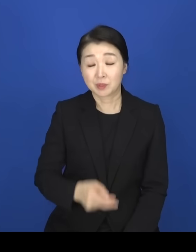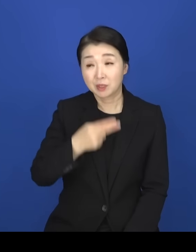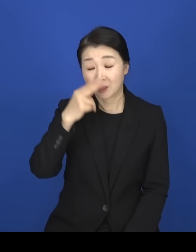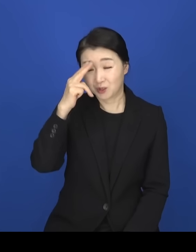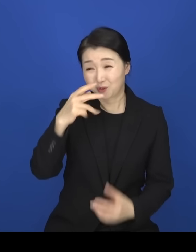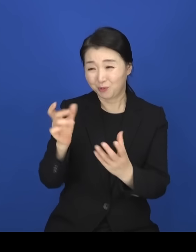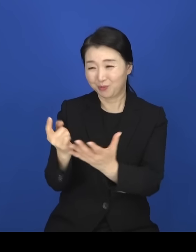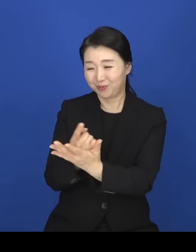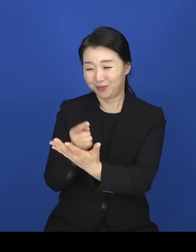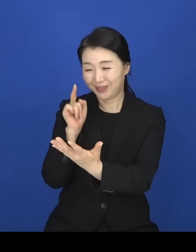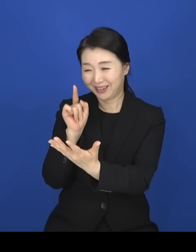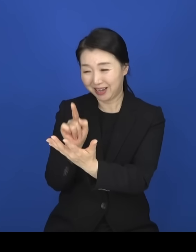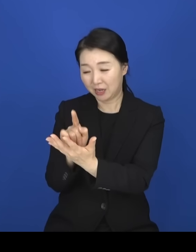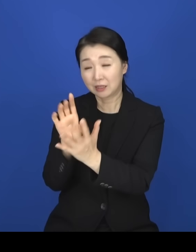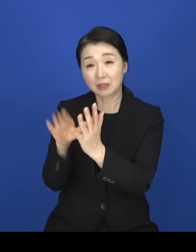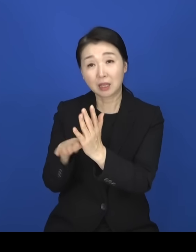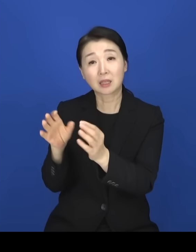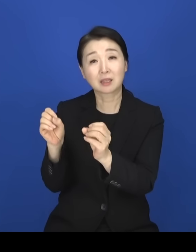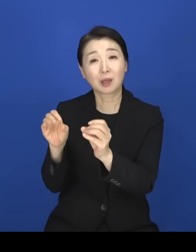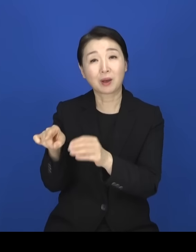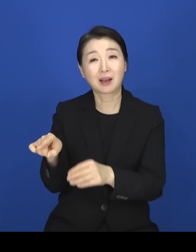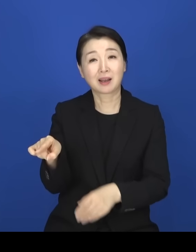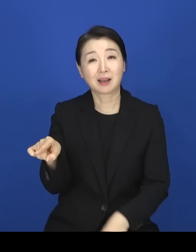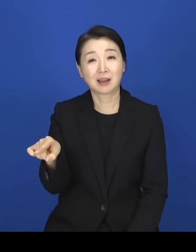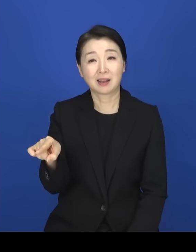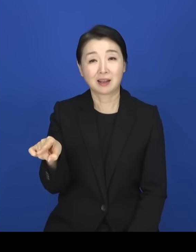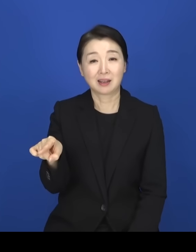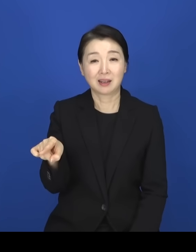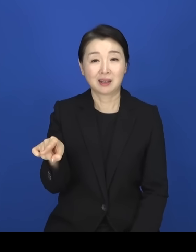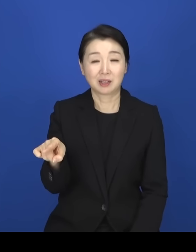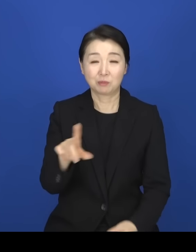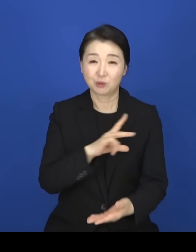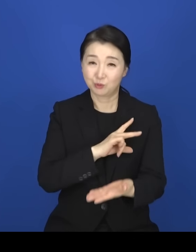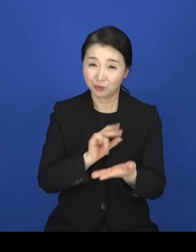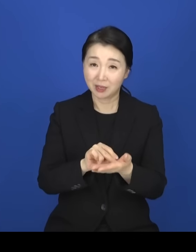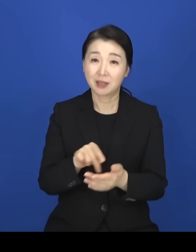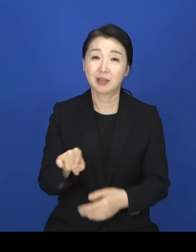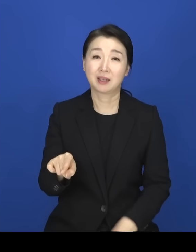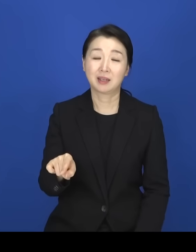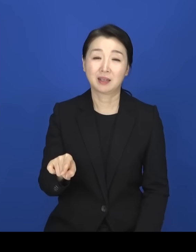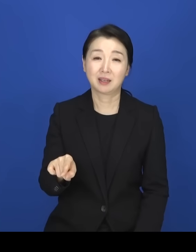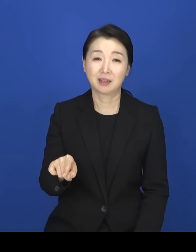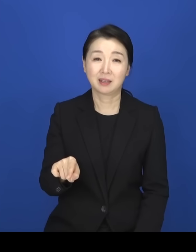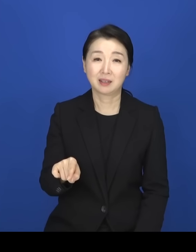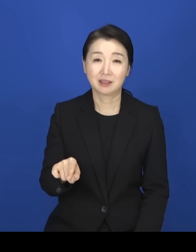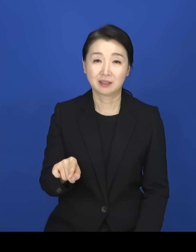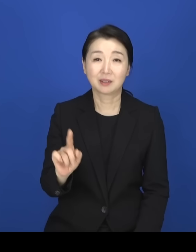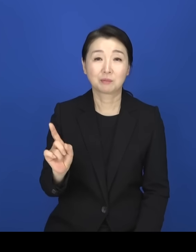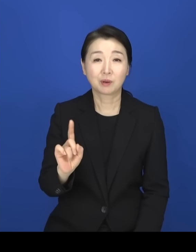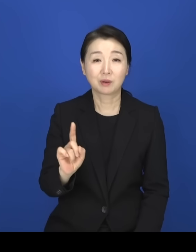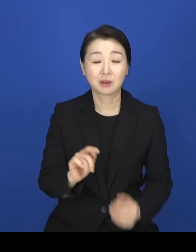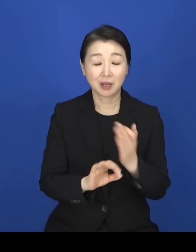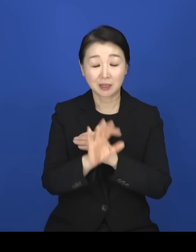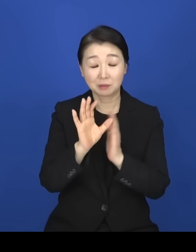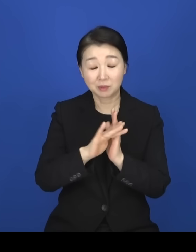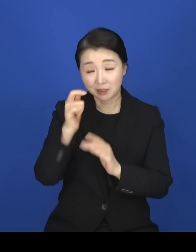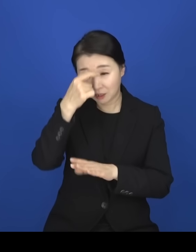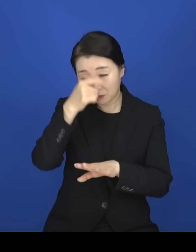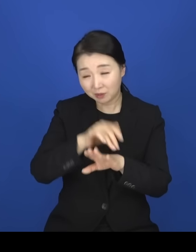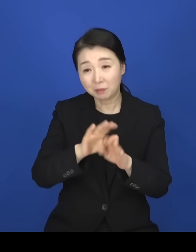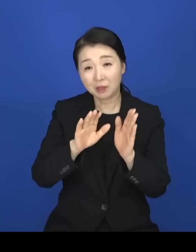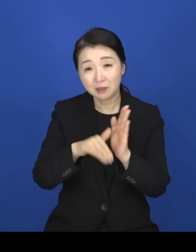때 하는 이 대화들, 이 주제들이 제가 이 아침에 새벽